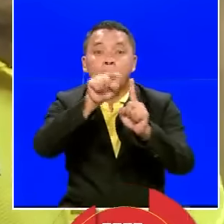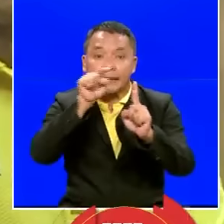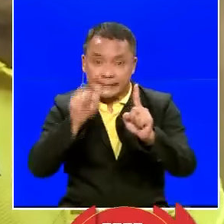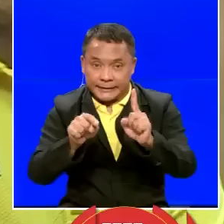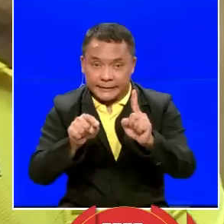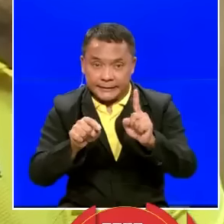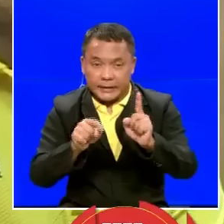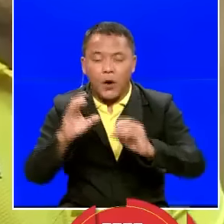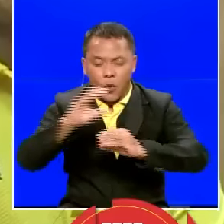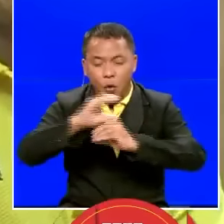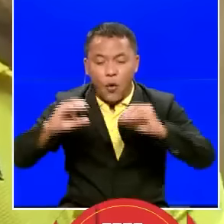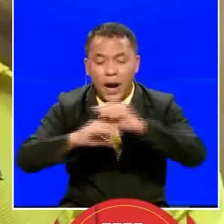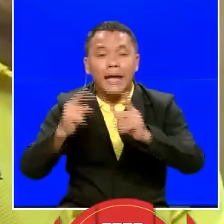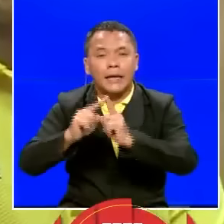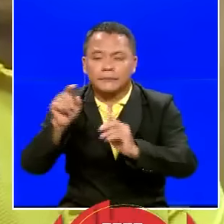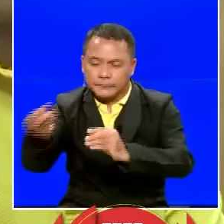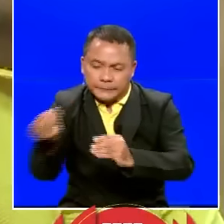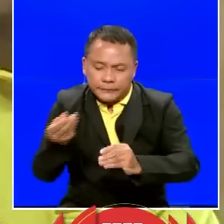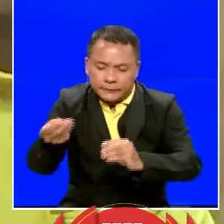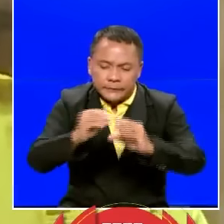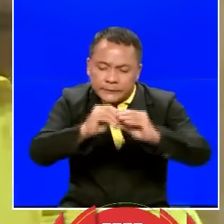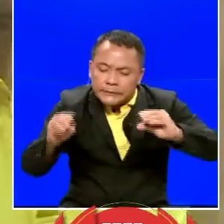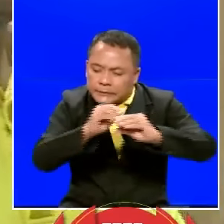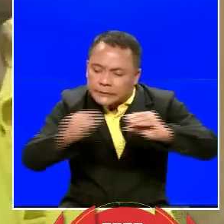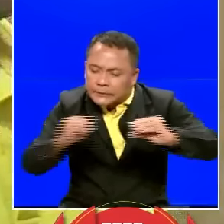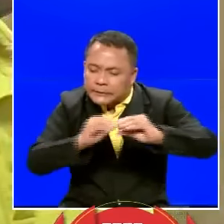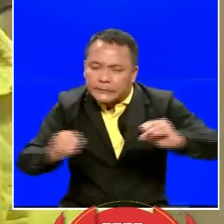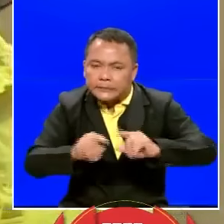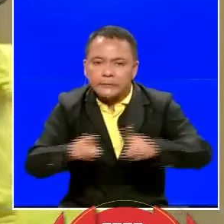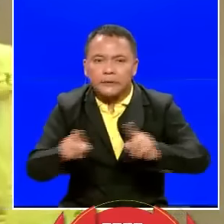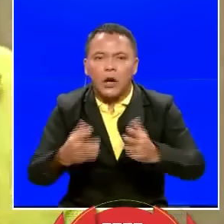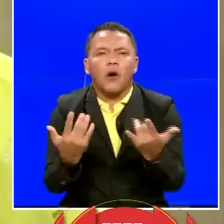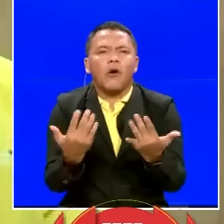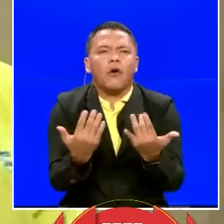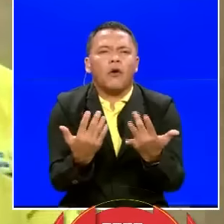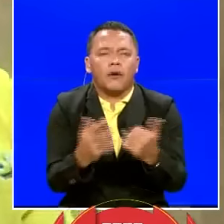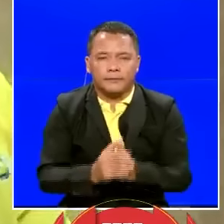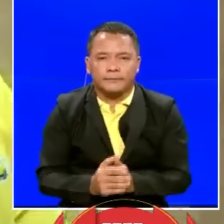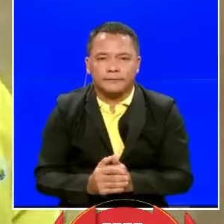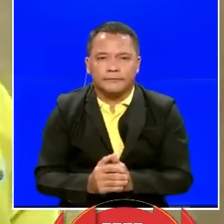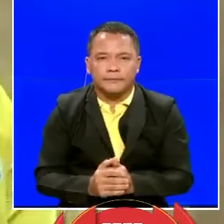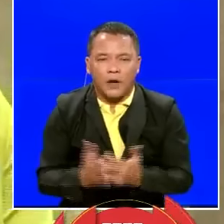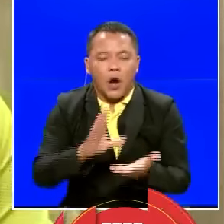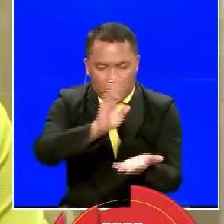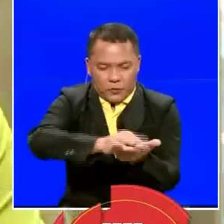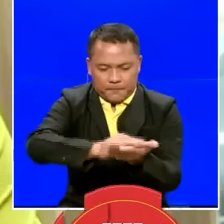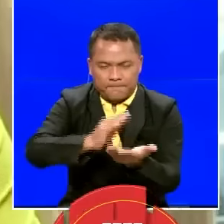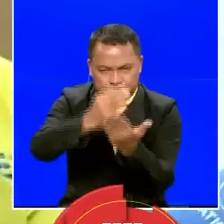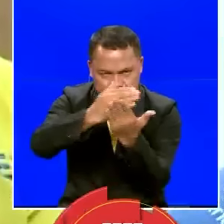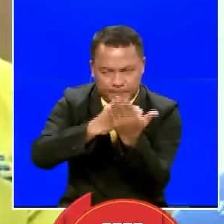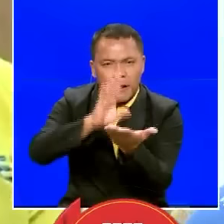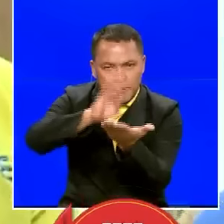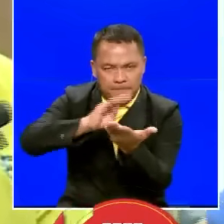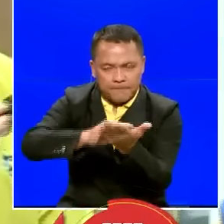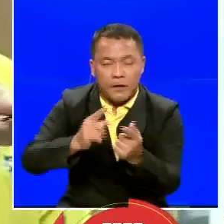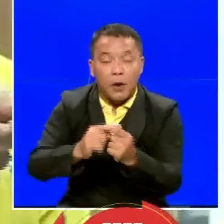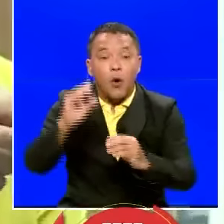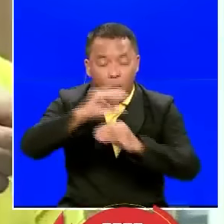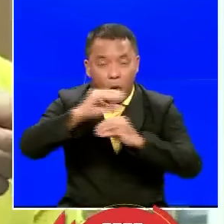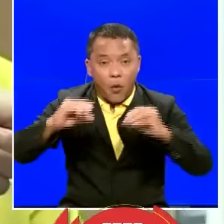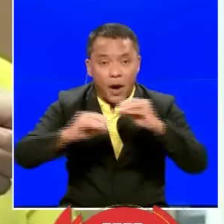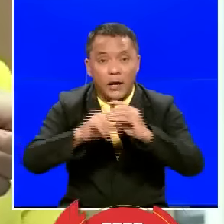เขาว่ามีโครงการอะไรก็ 1%เเรียกชุด 1%นะเดี๋ยวๆเดี๋ยวขอรวบรวมรายละเอียดก่อนก็สมมุติ